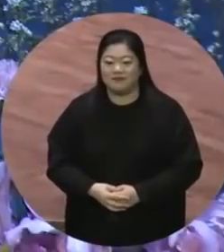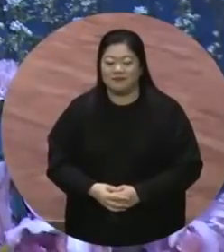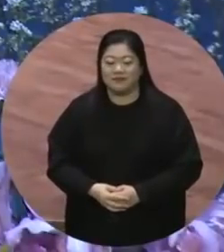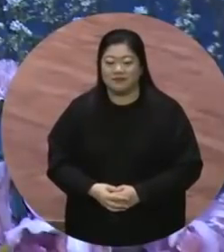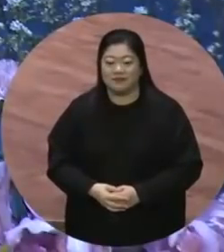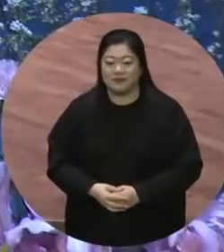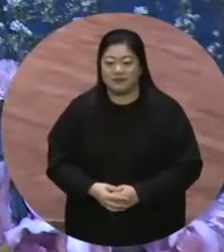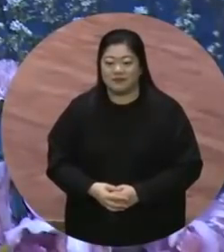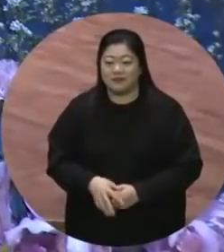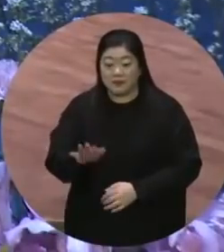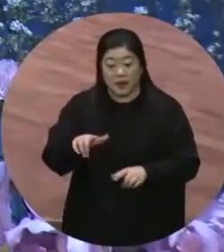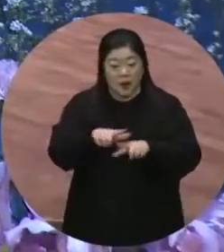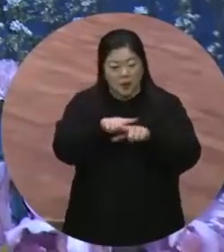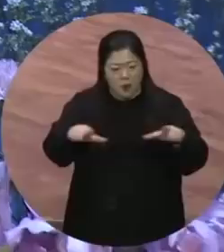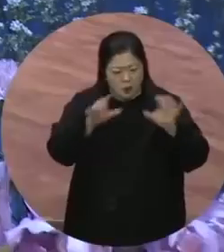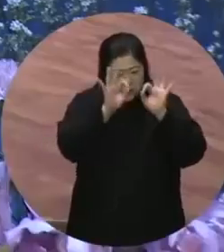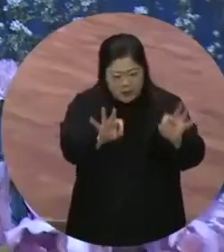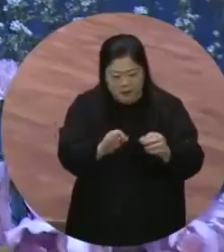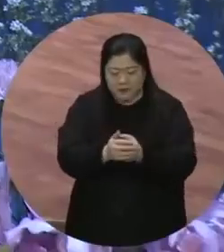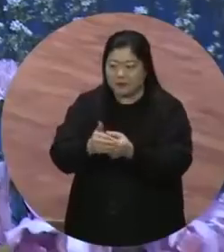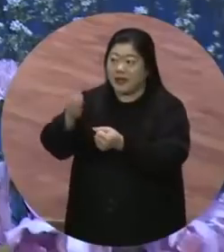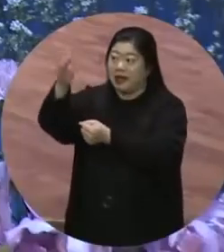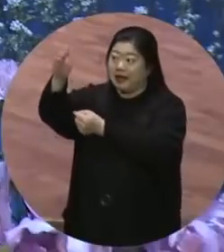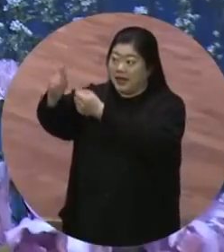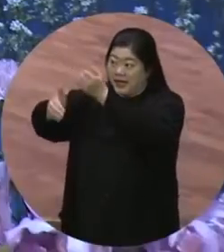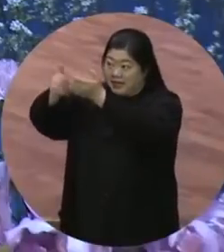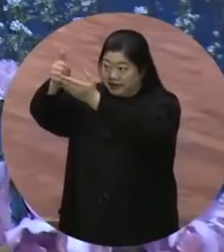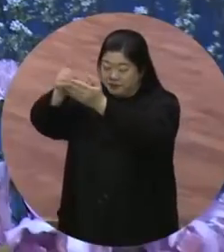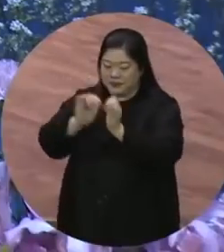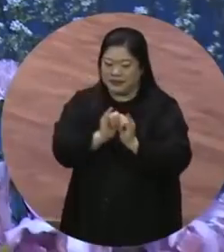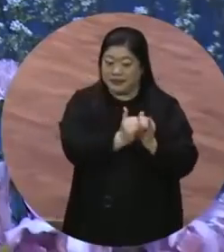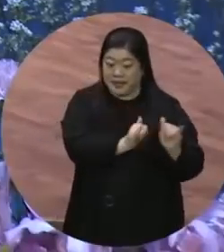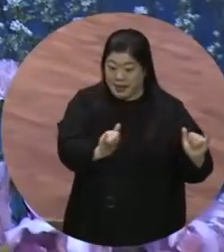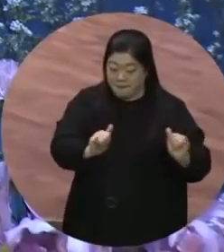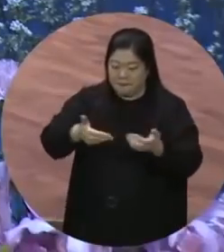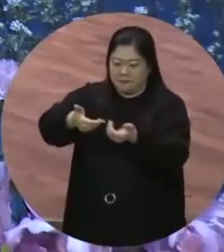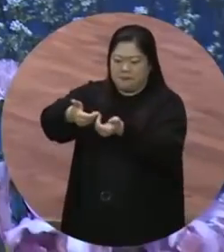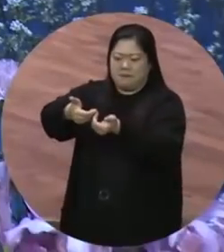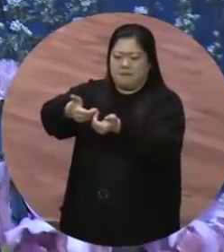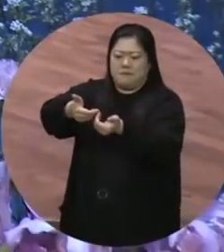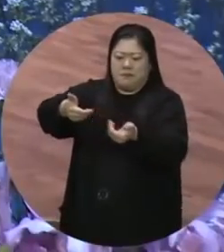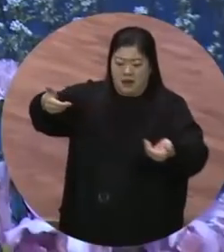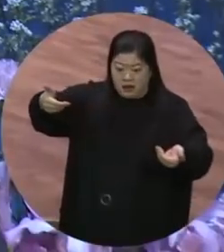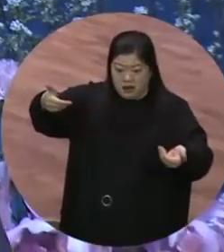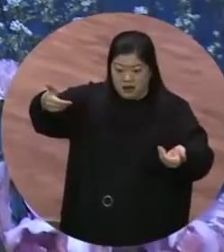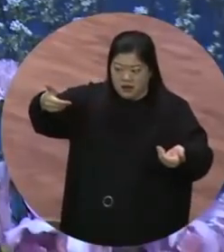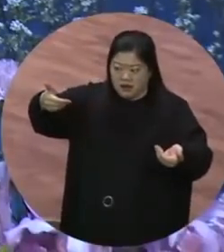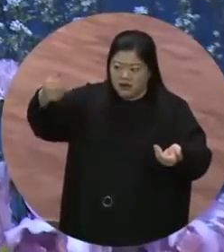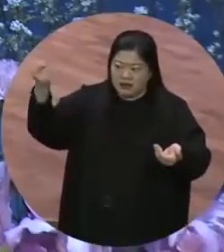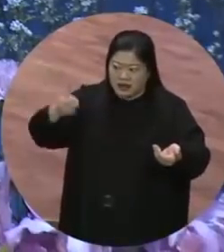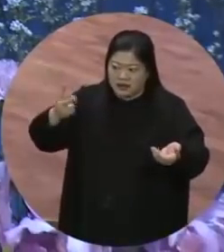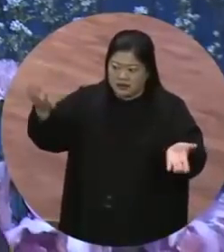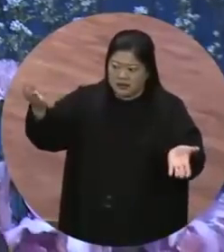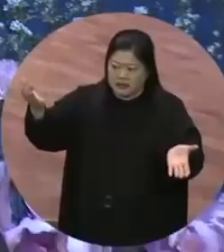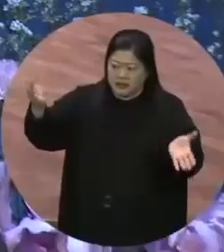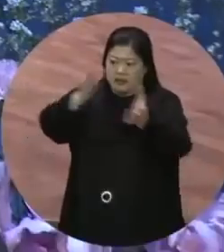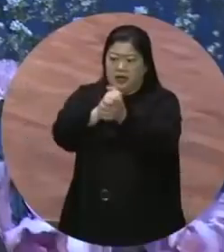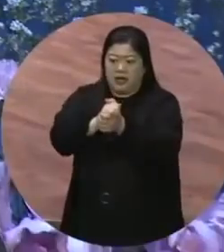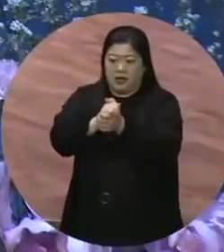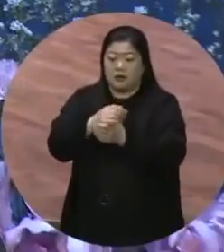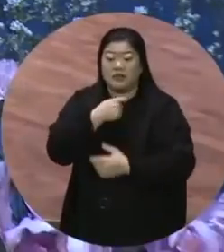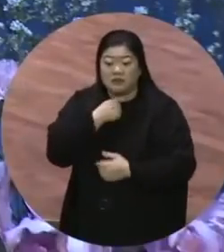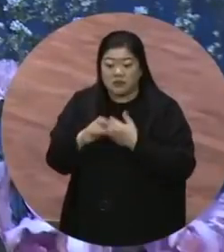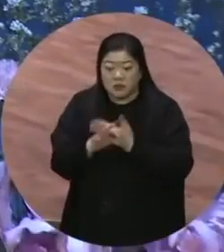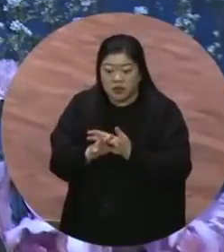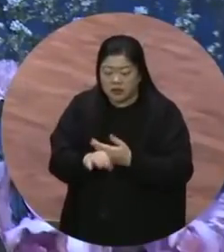일반적으로 보더라도 하나님을 떠난 인간의 하나님을 만나기 위해서는 뭐요? 양쪽 사정을 알아야